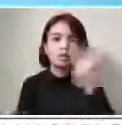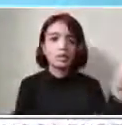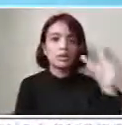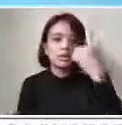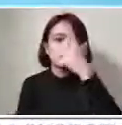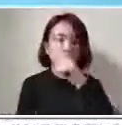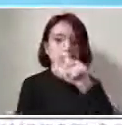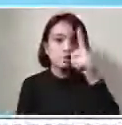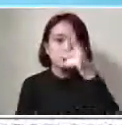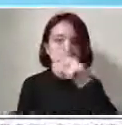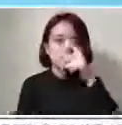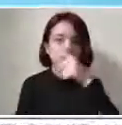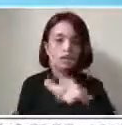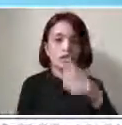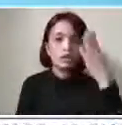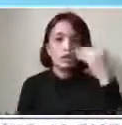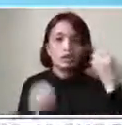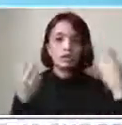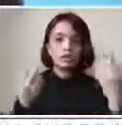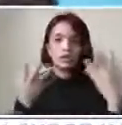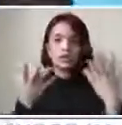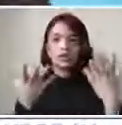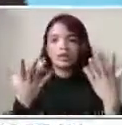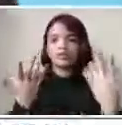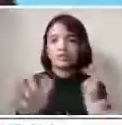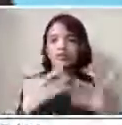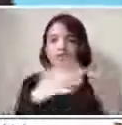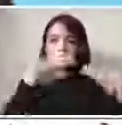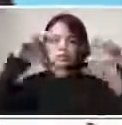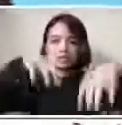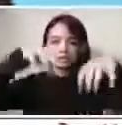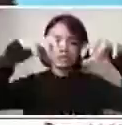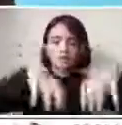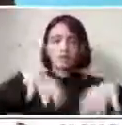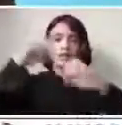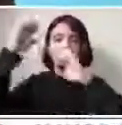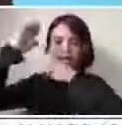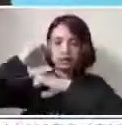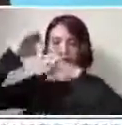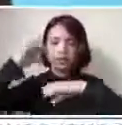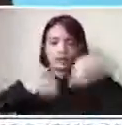Eastern Visayas. Kahit hindi apektado